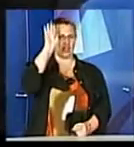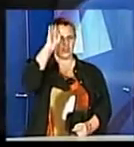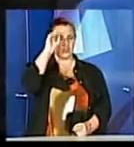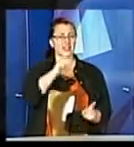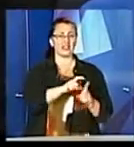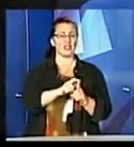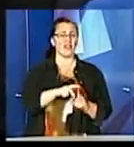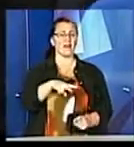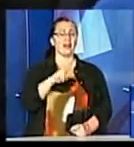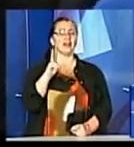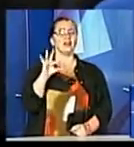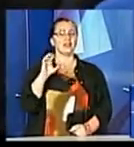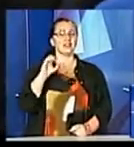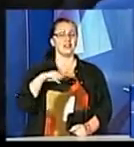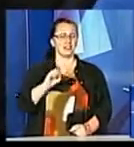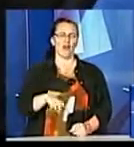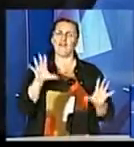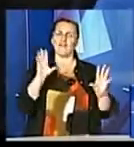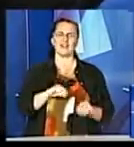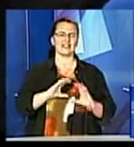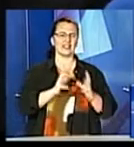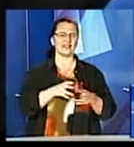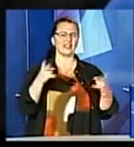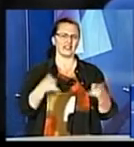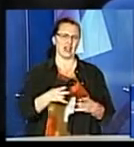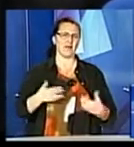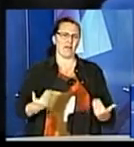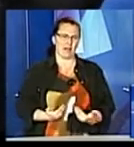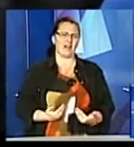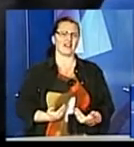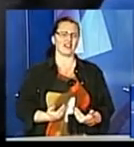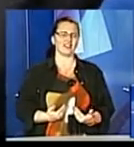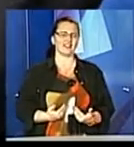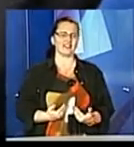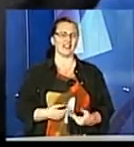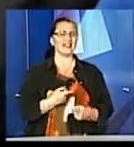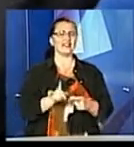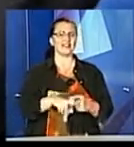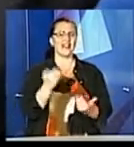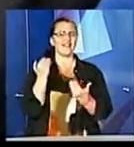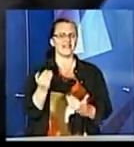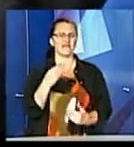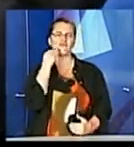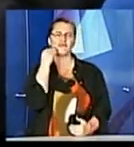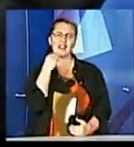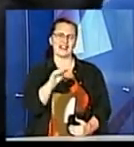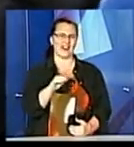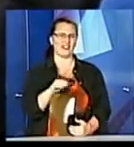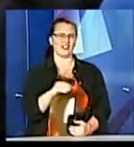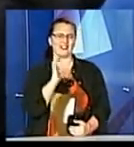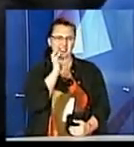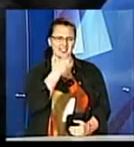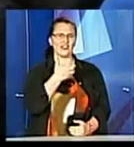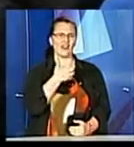Ліни Костенко, і все на світі треба пережити, і кожен фініш – це, по суті, старт. Це є їхній найкращий, такий